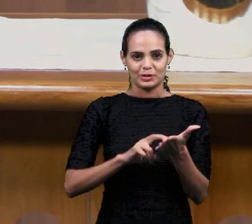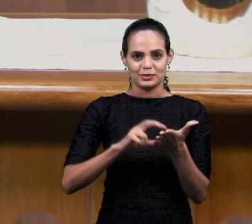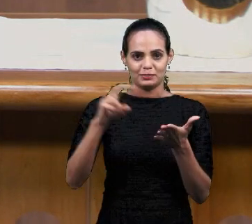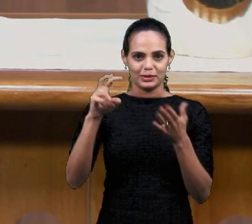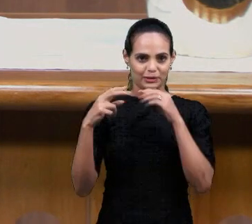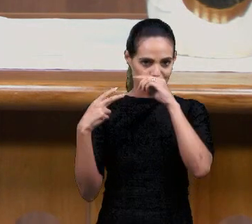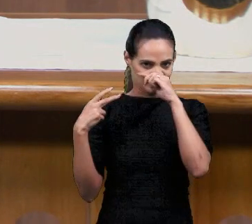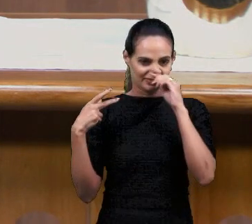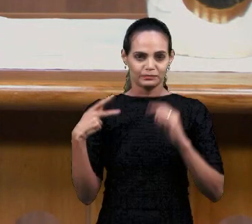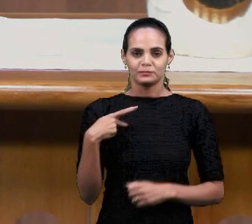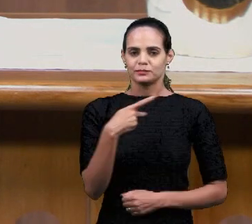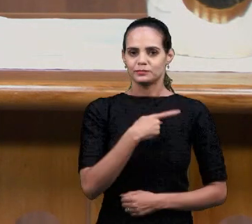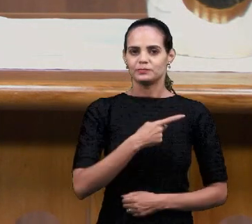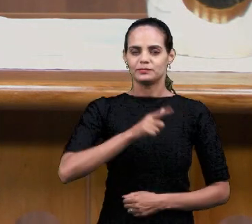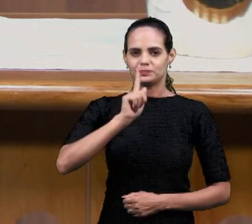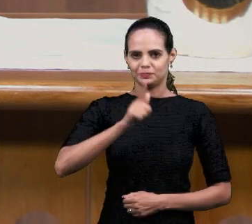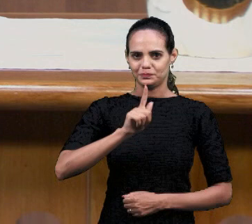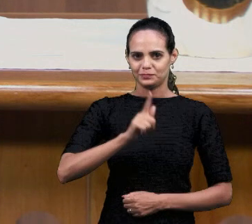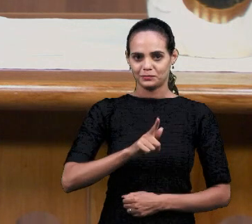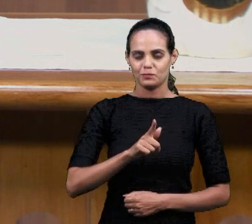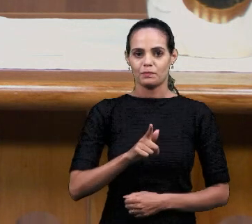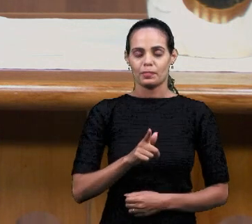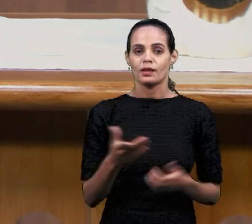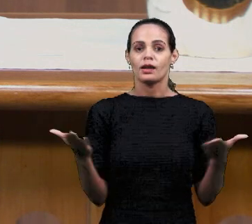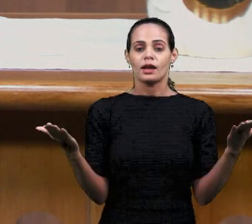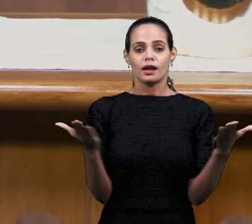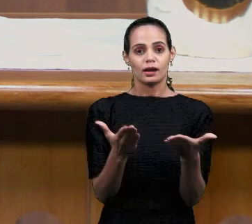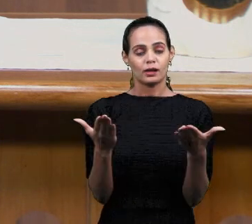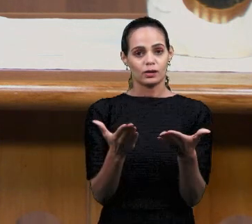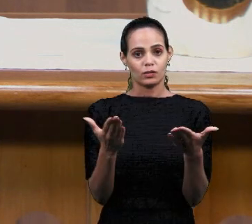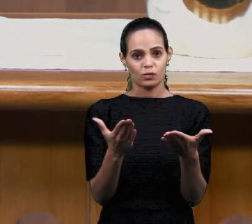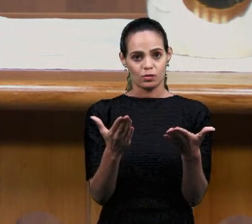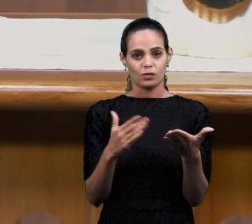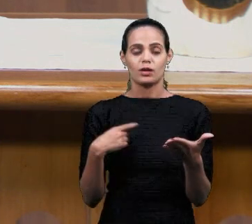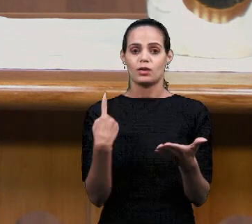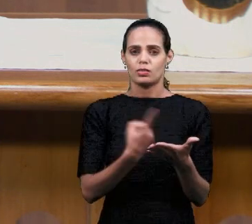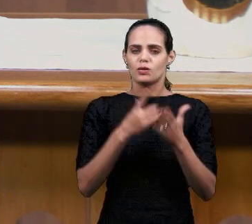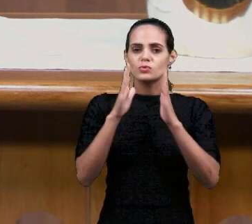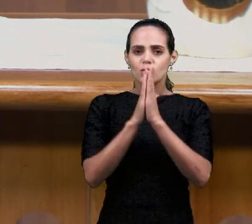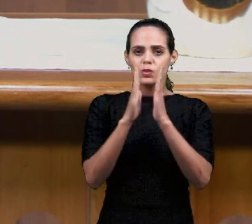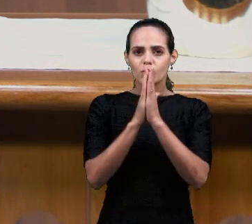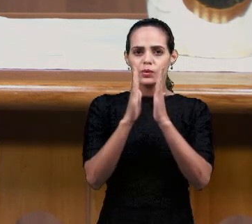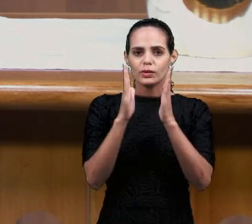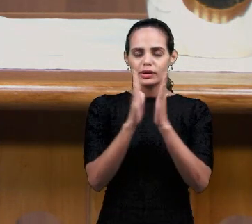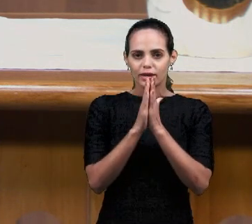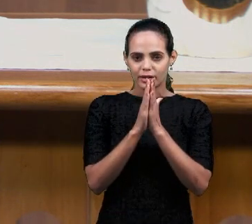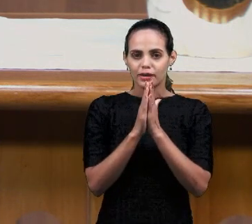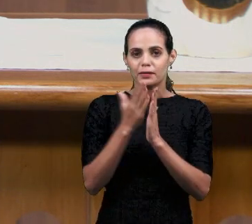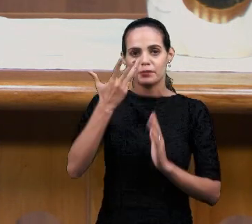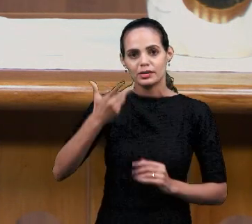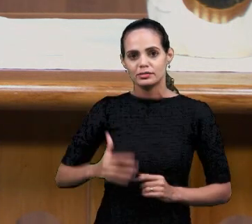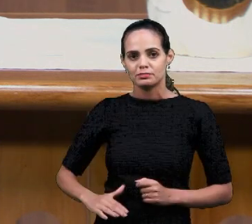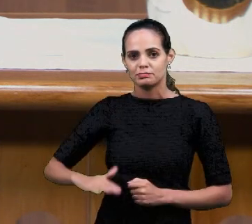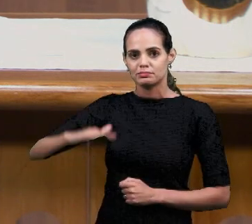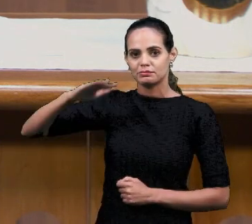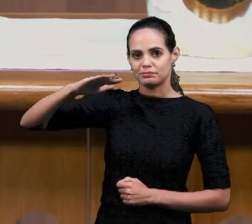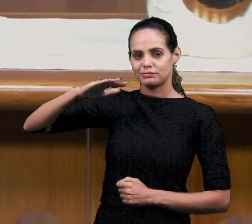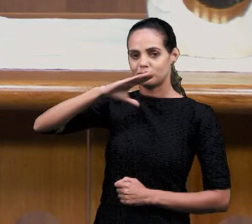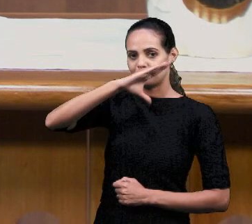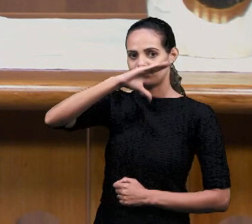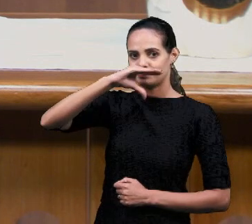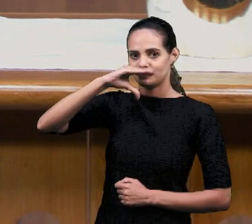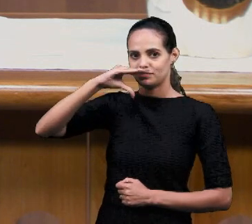arrivons à la fin de cette partie. Nous allons maintenant finir en priant avec nos enfants intermédiaires et adolescents. Et nous